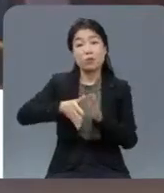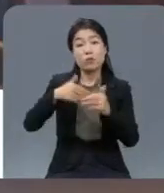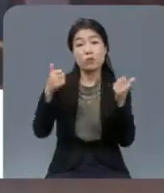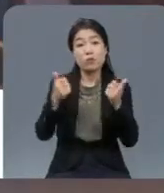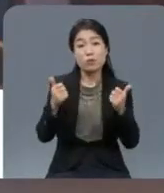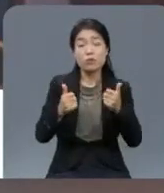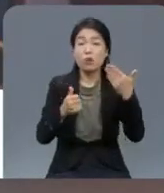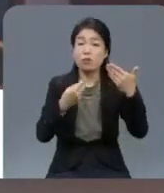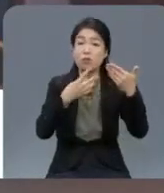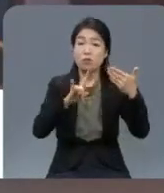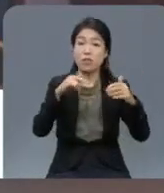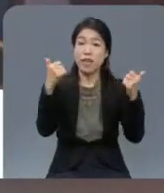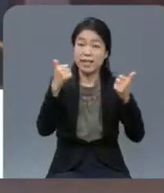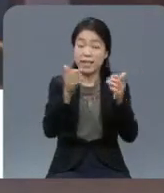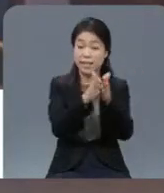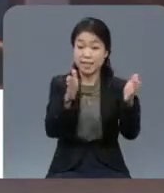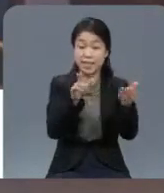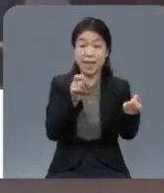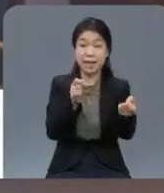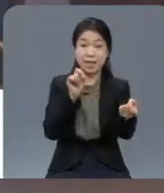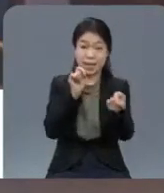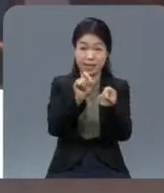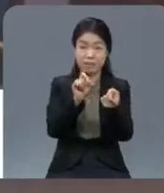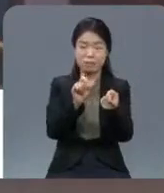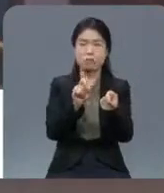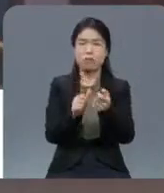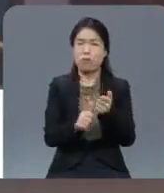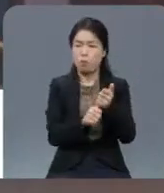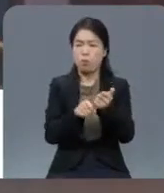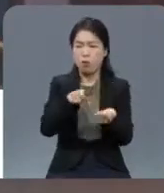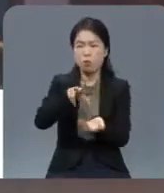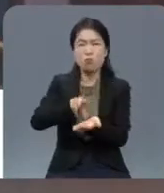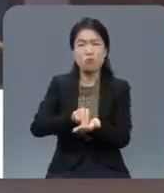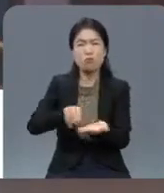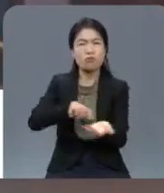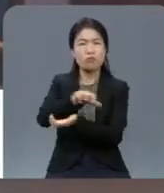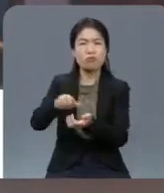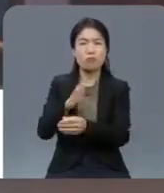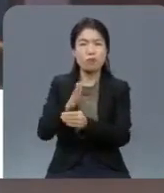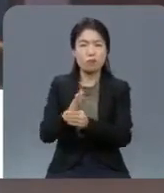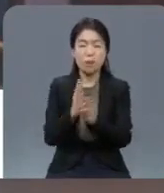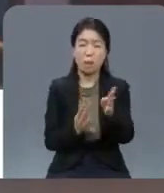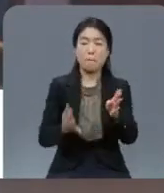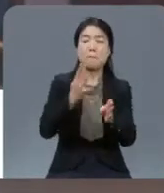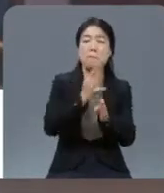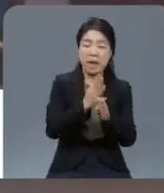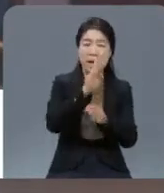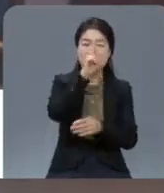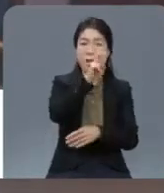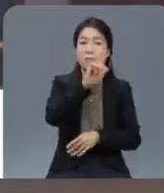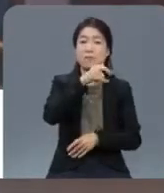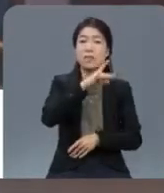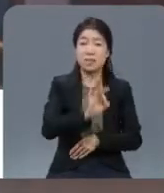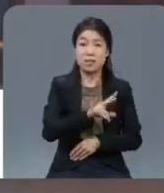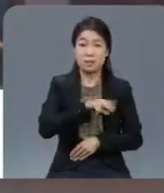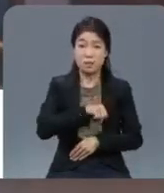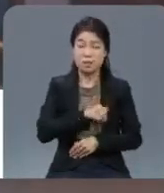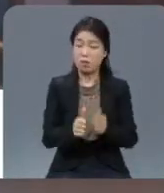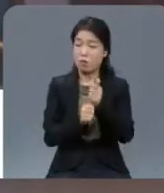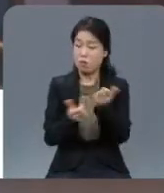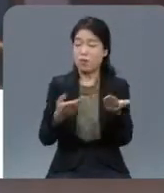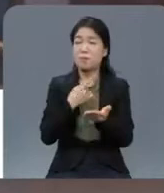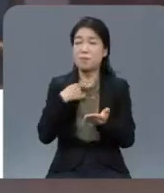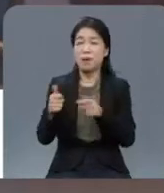광주시의회가 구대의회 출범을 앞두고 보좌관 문제로 술렁이고 있습니다. 재선에 성공한 박미정 의원이 보좌관 업무를